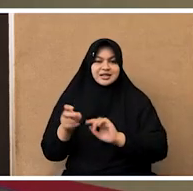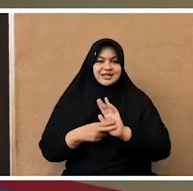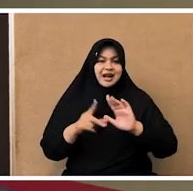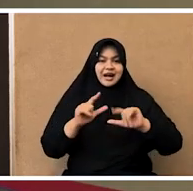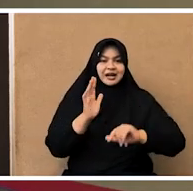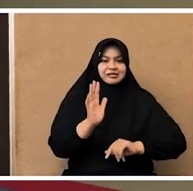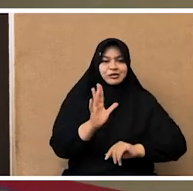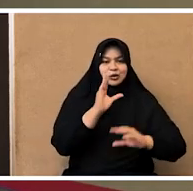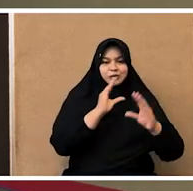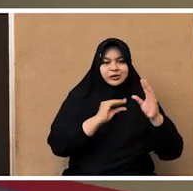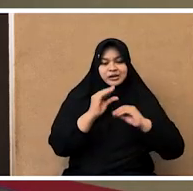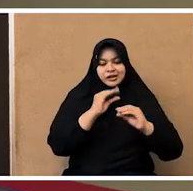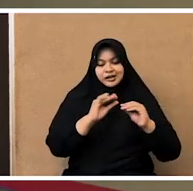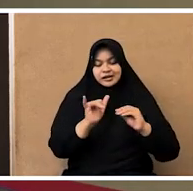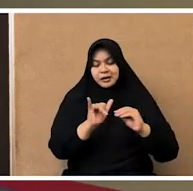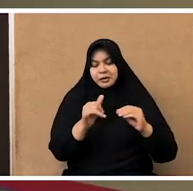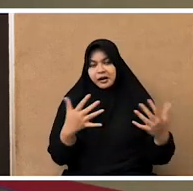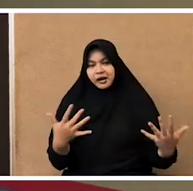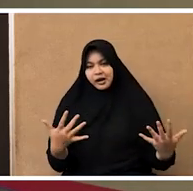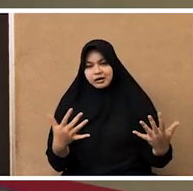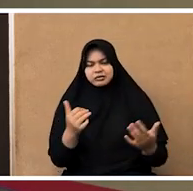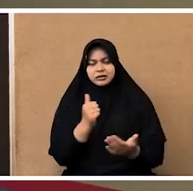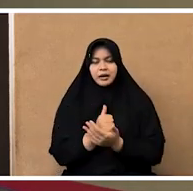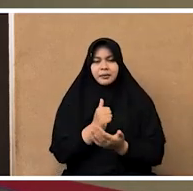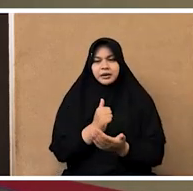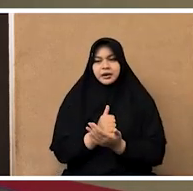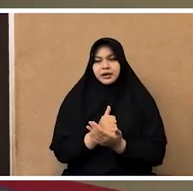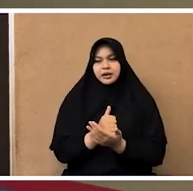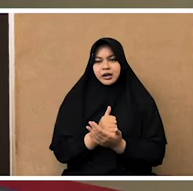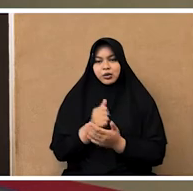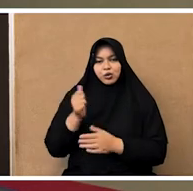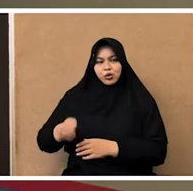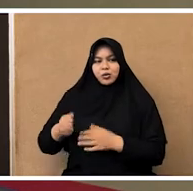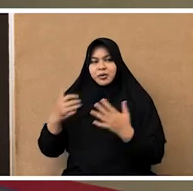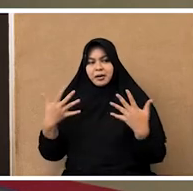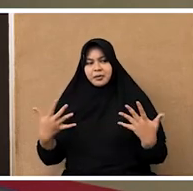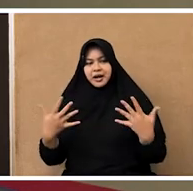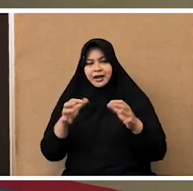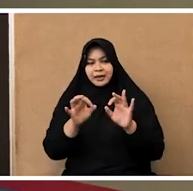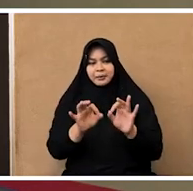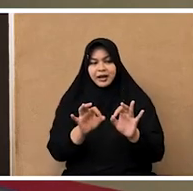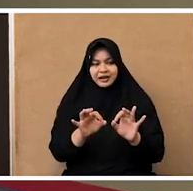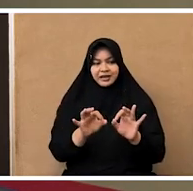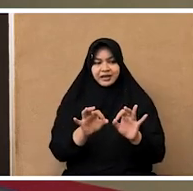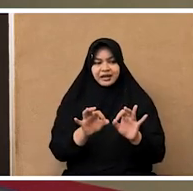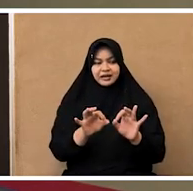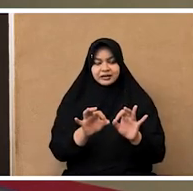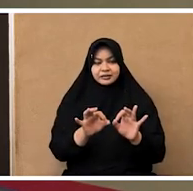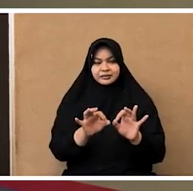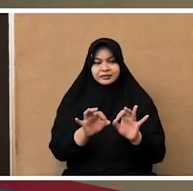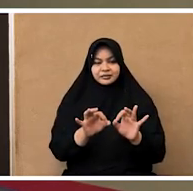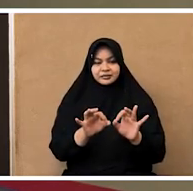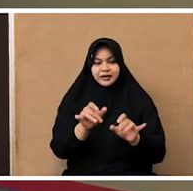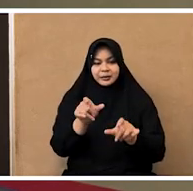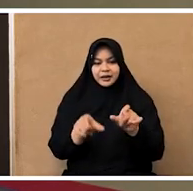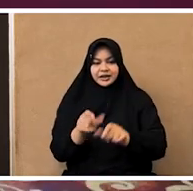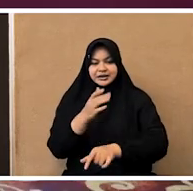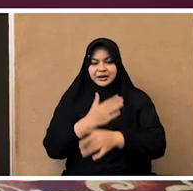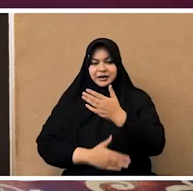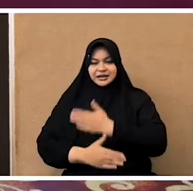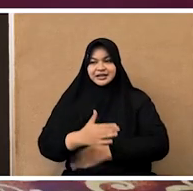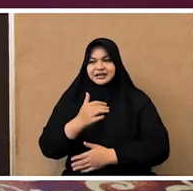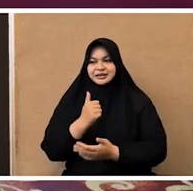berbicara dengan apa eee sebenarnya Apa hukuman Apa sih yang tepat gitu ya untuk eee penyandang